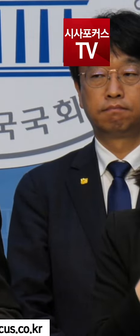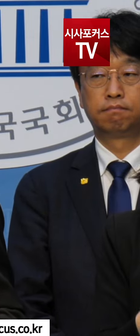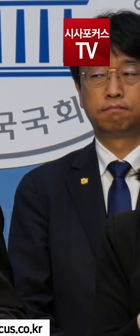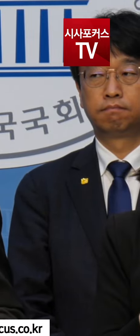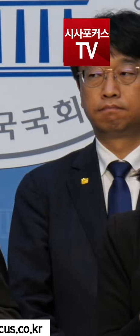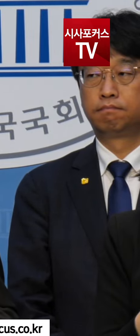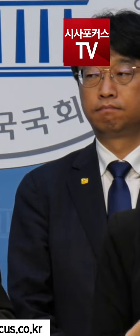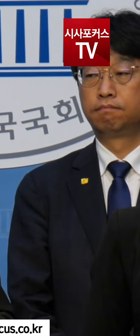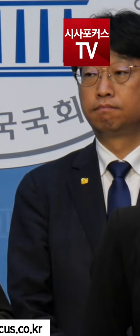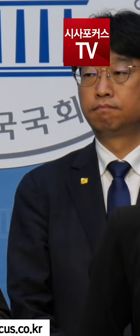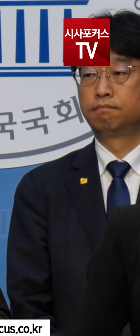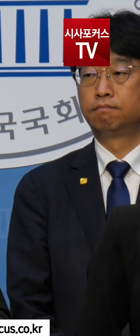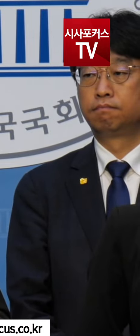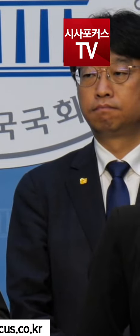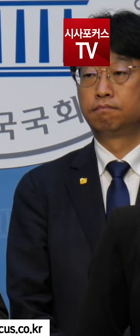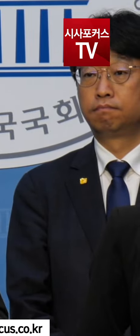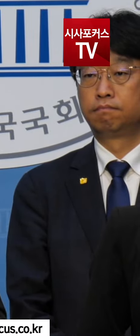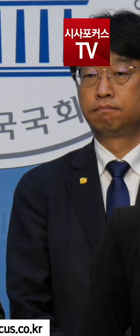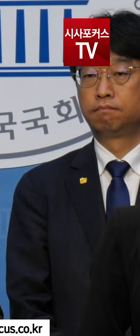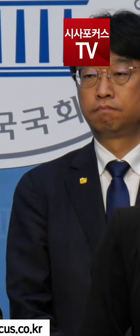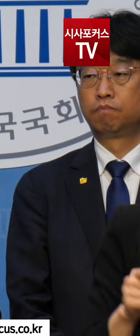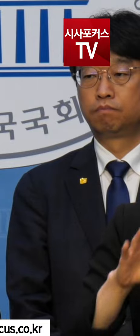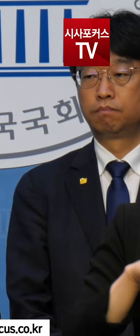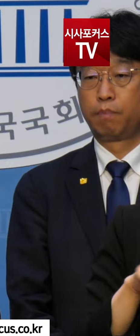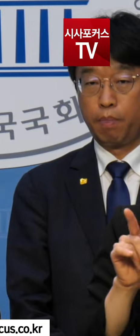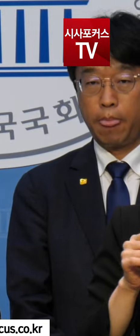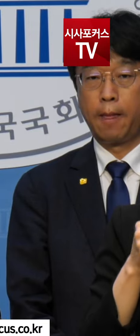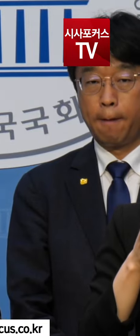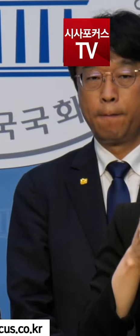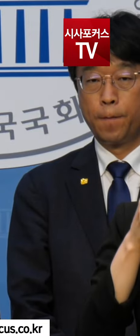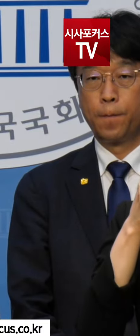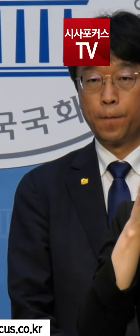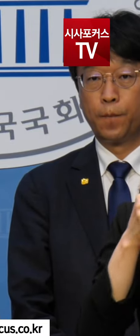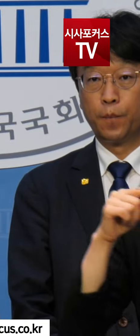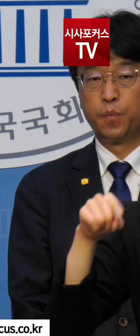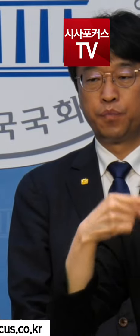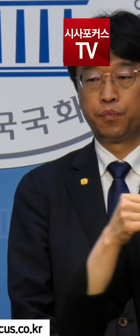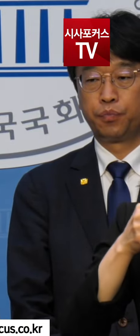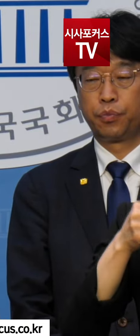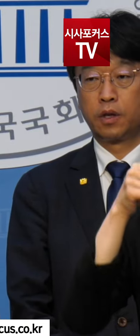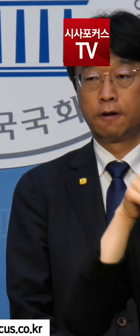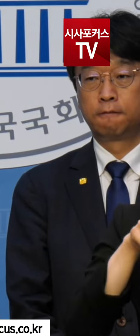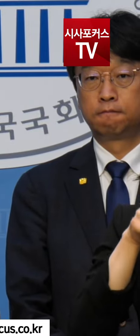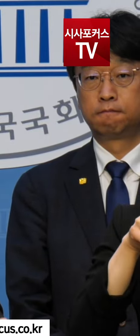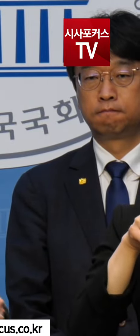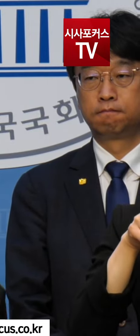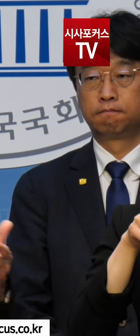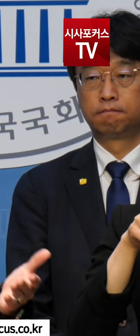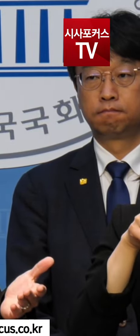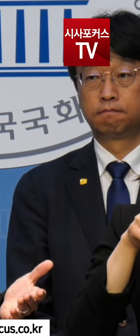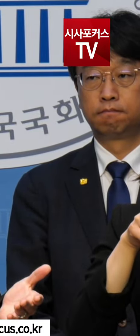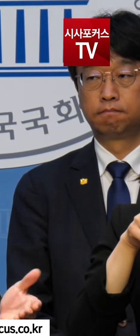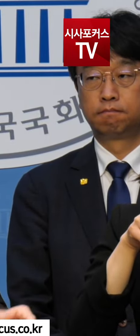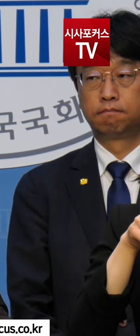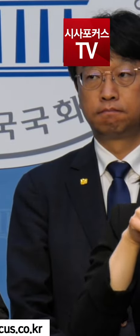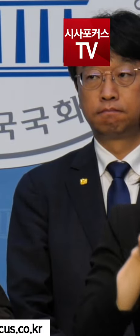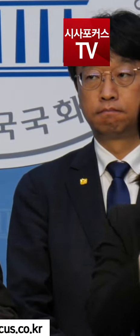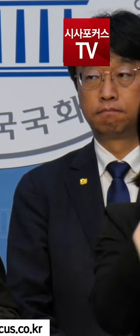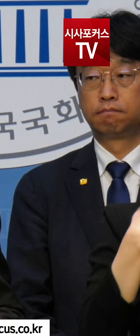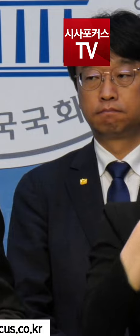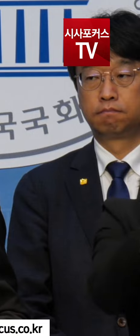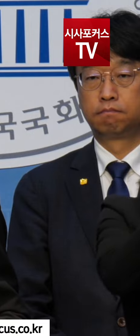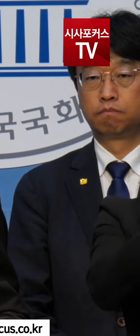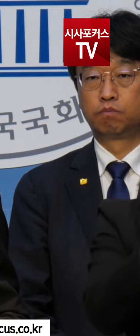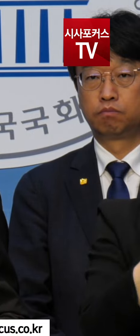생산했던 그때는 이제 종이 빨대들이 문제가 됐었는데요. 종이 빨대를 정부 시책을 믿고 막 생산해 놓으신 거예요. 근데